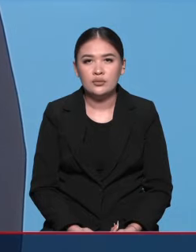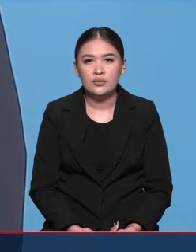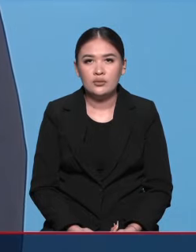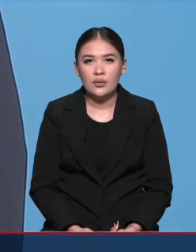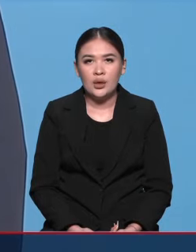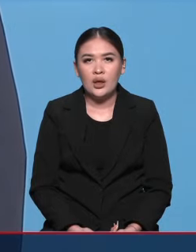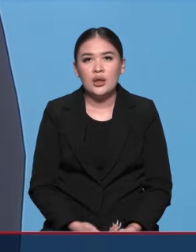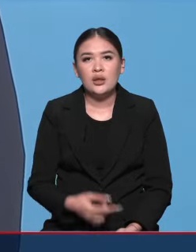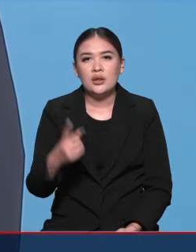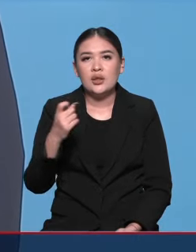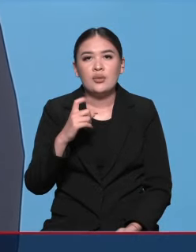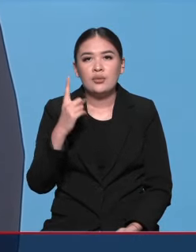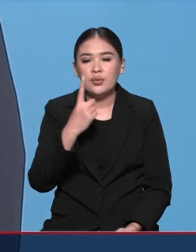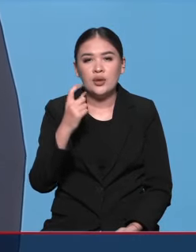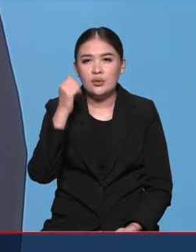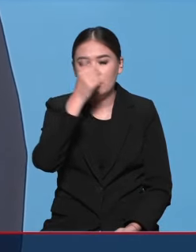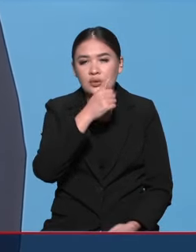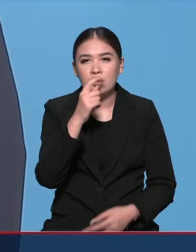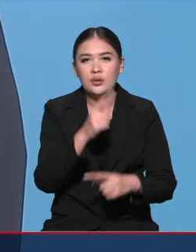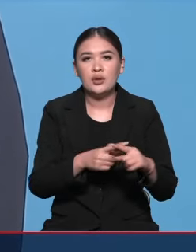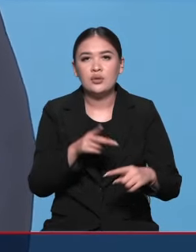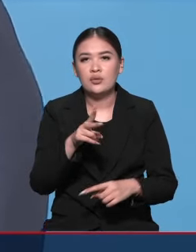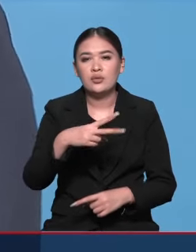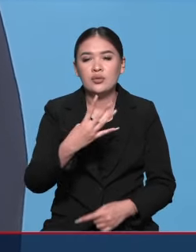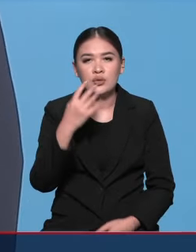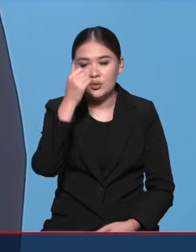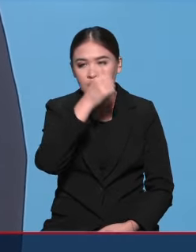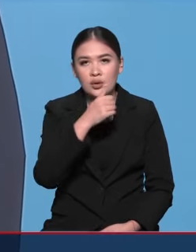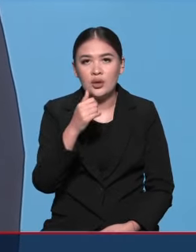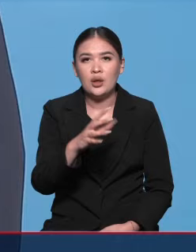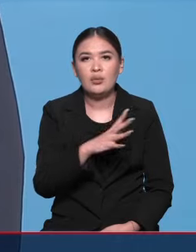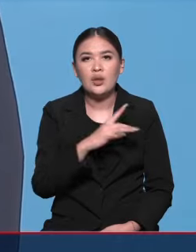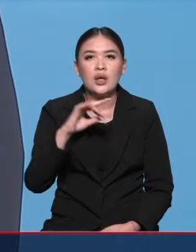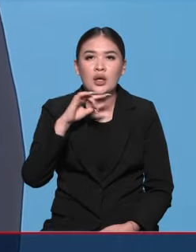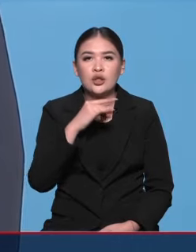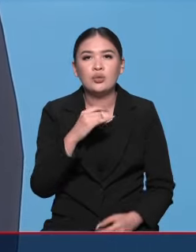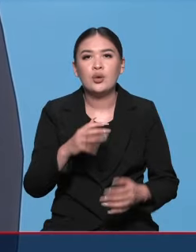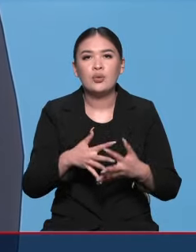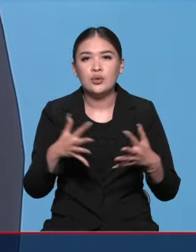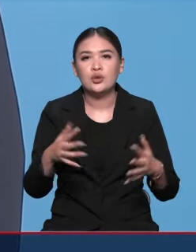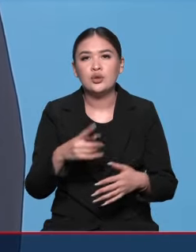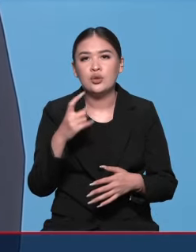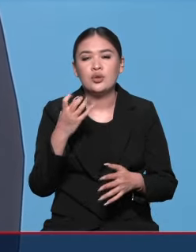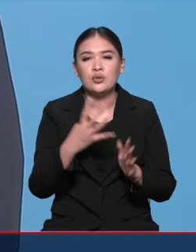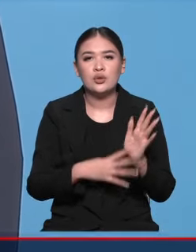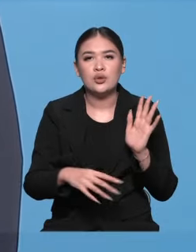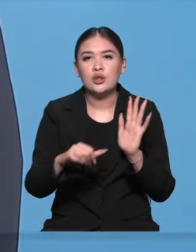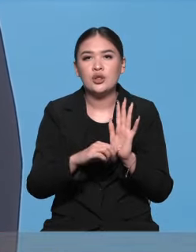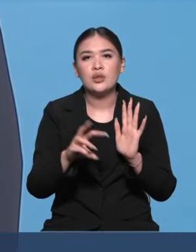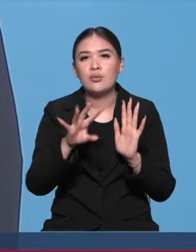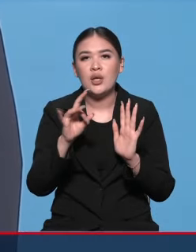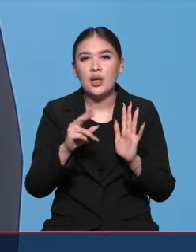За первое полугодие 2024 года в области обеспечен экономический рост. Привлечено 196 миллиардов